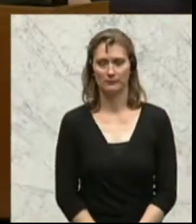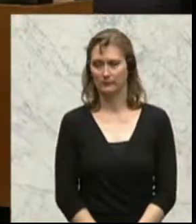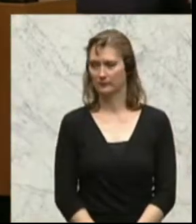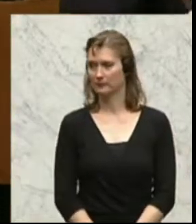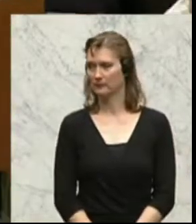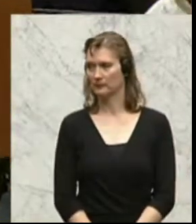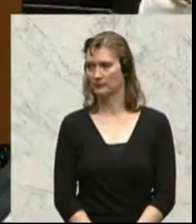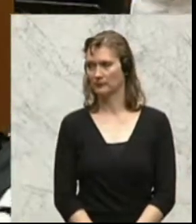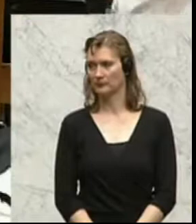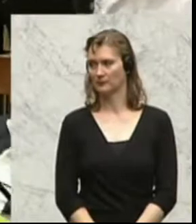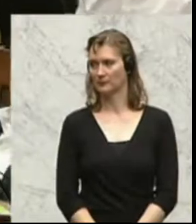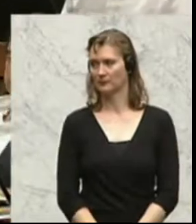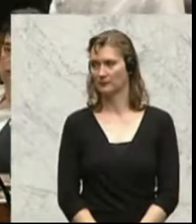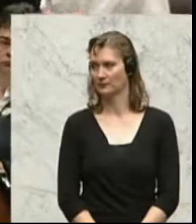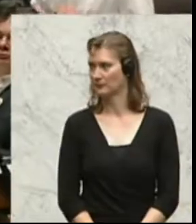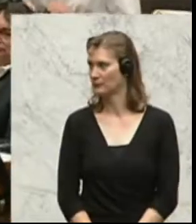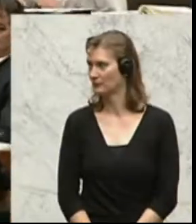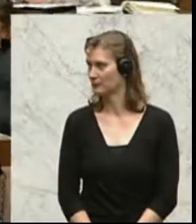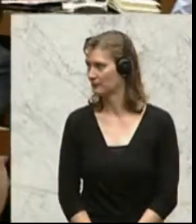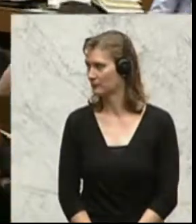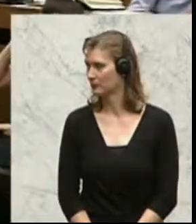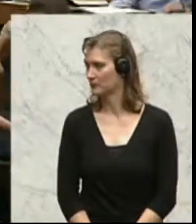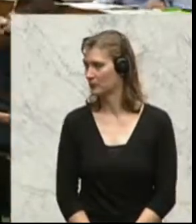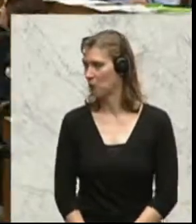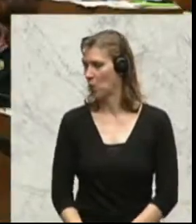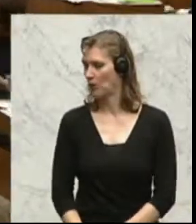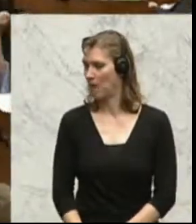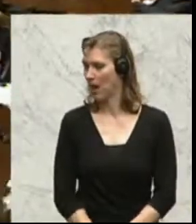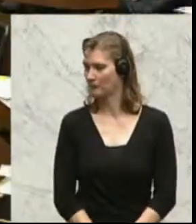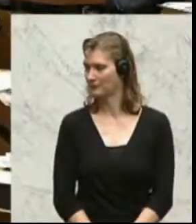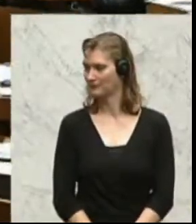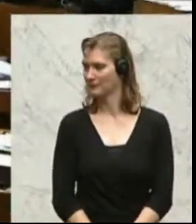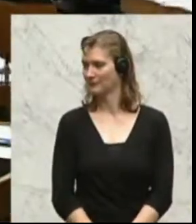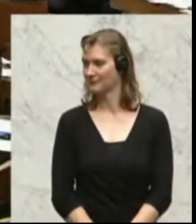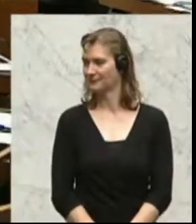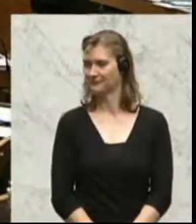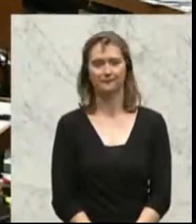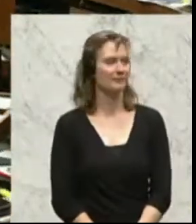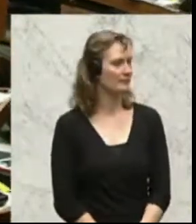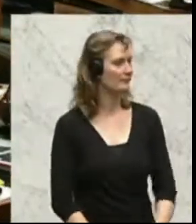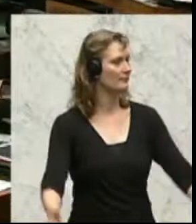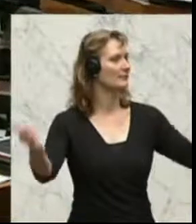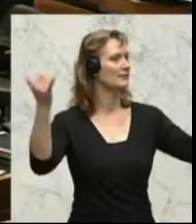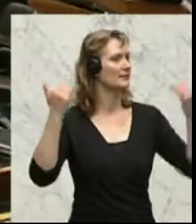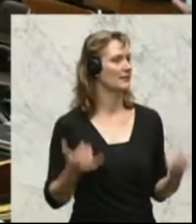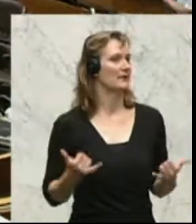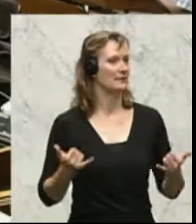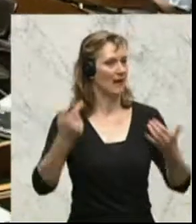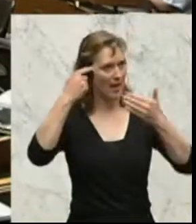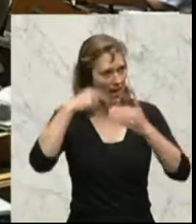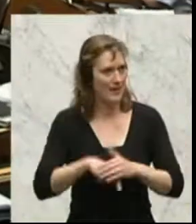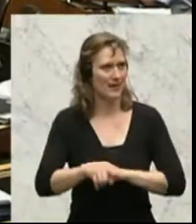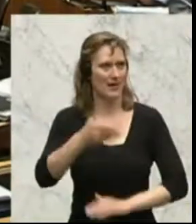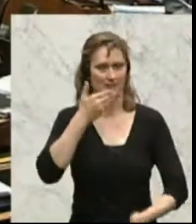sei zu hoch und diese Last müsse weniger werden, betont Vizekanzler und Finanzminister Michael Spindlecker, ÖVP. Solidarität in